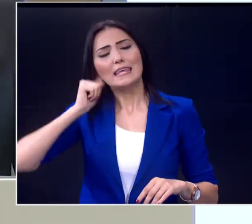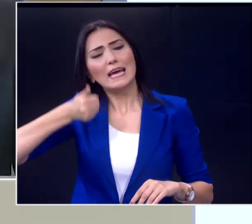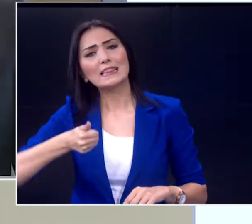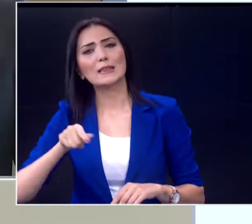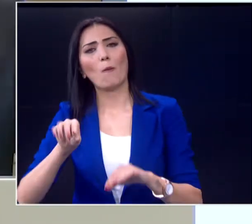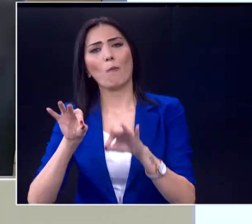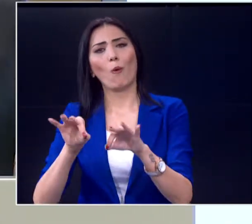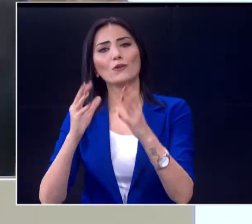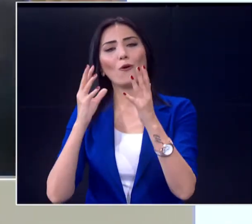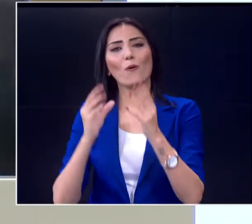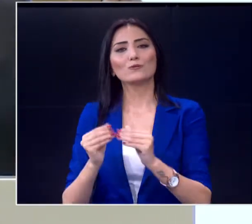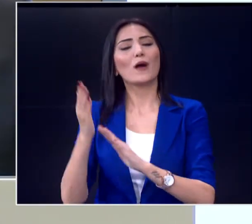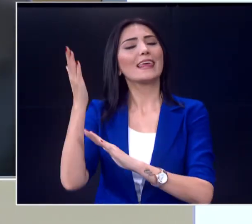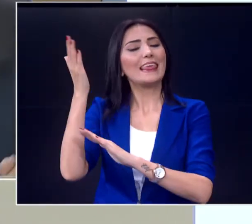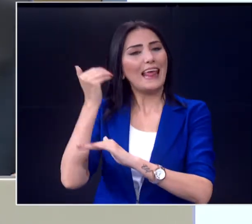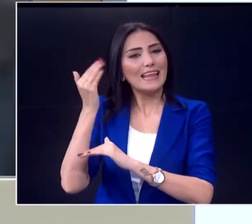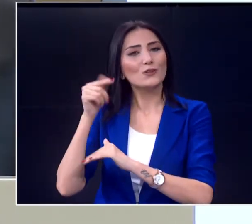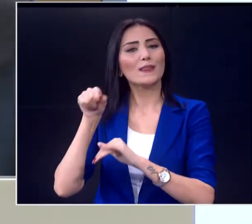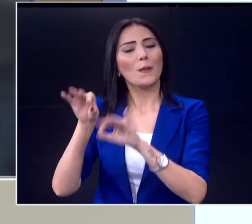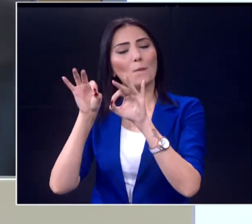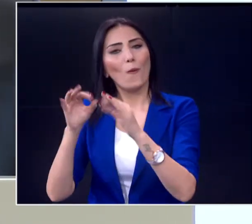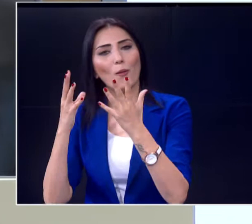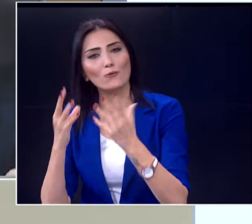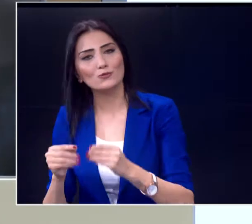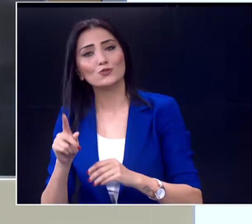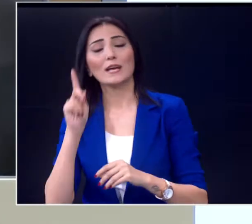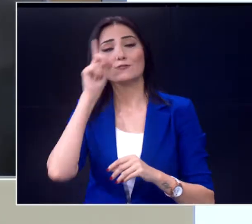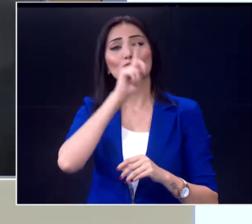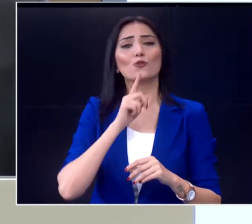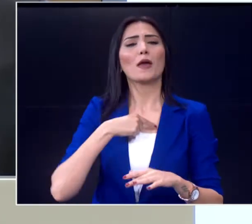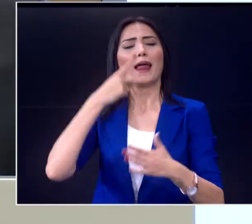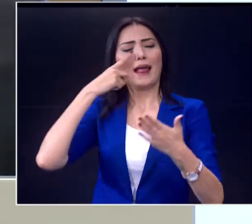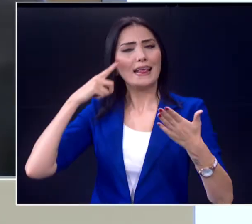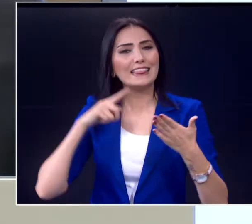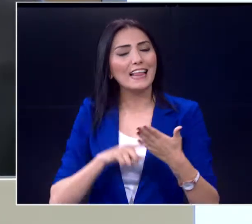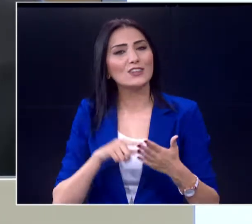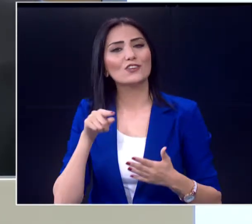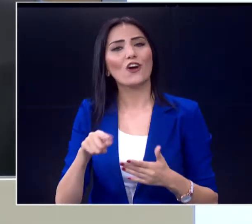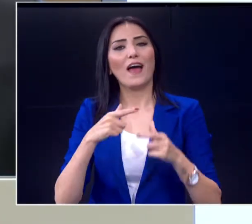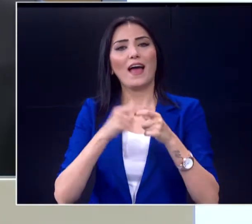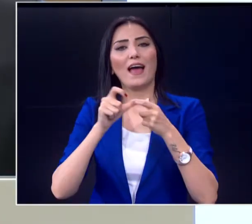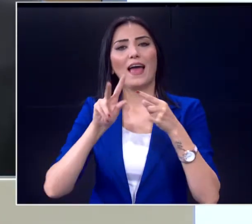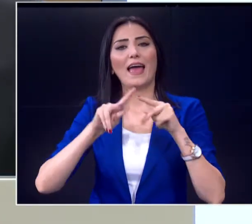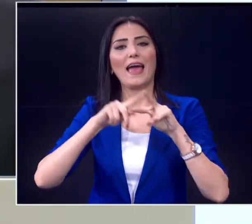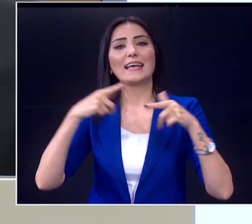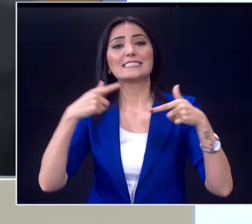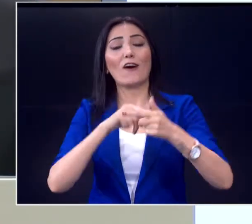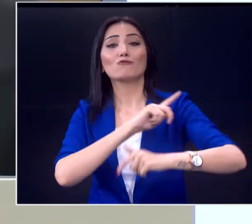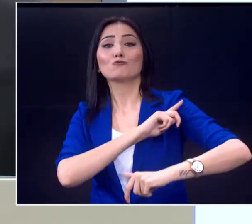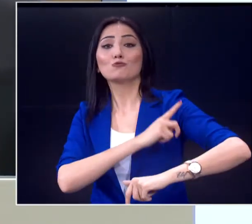böyle olacak. Gelecekte de böyle olacak. Çünkü inanıyoruz, esnaf